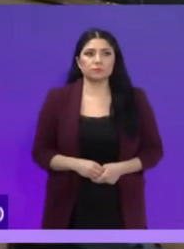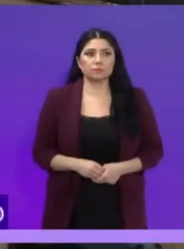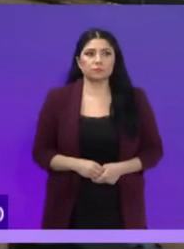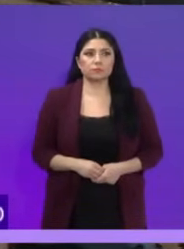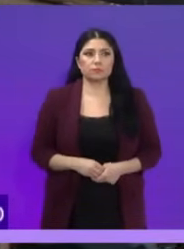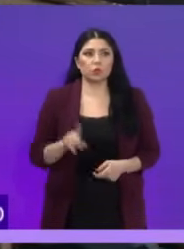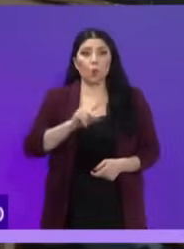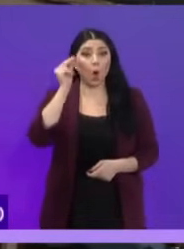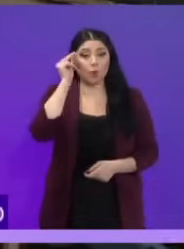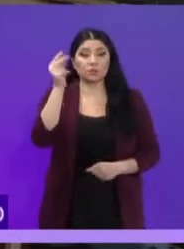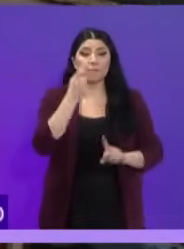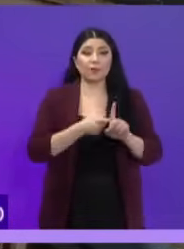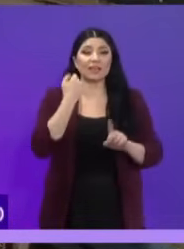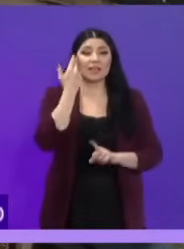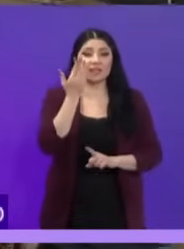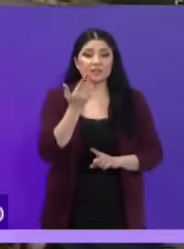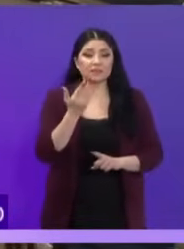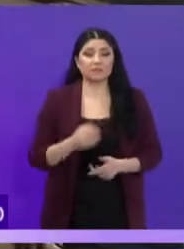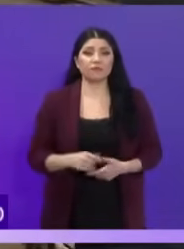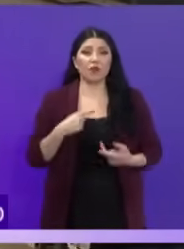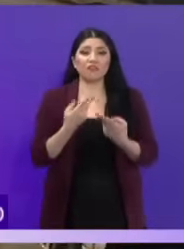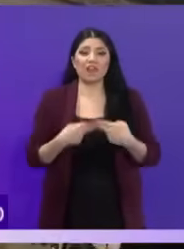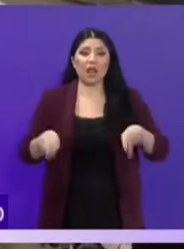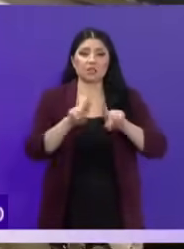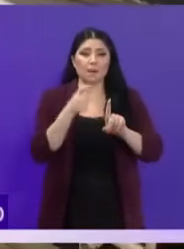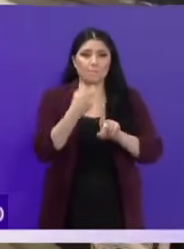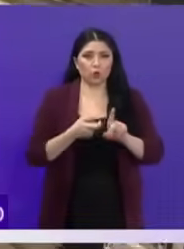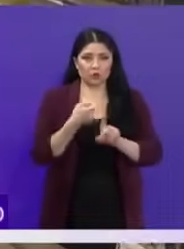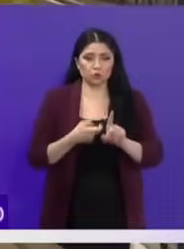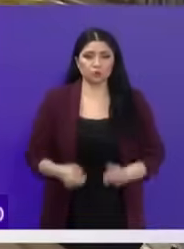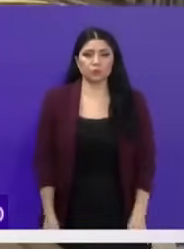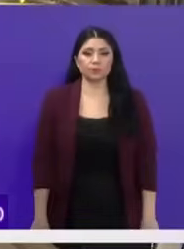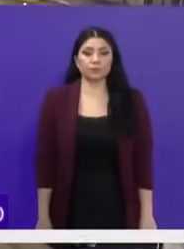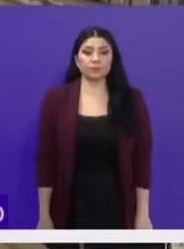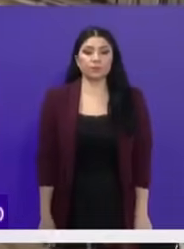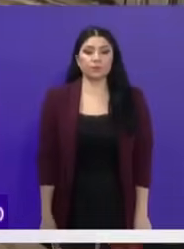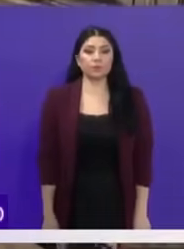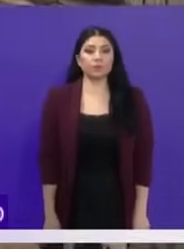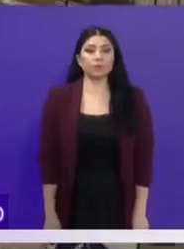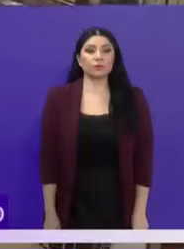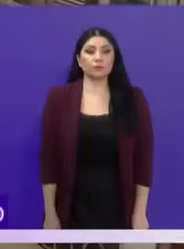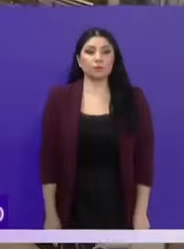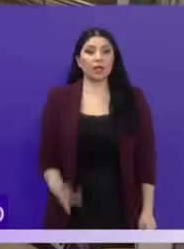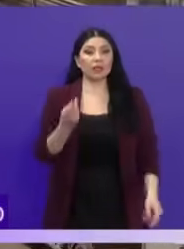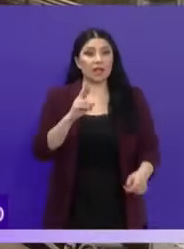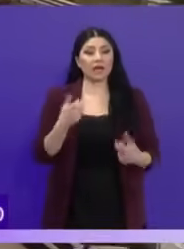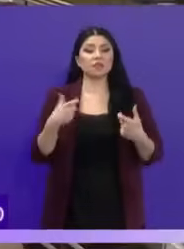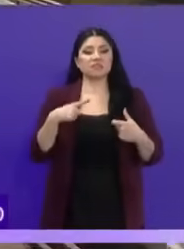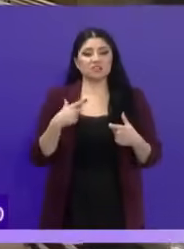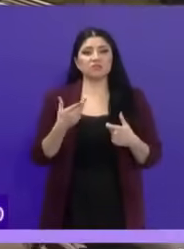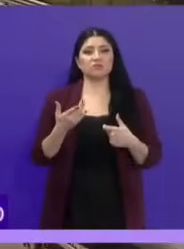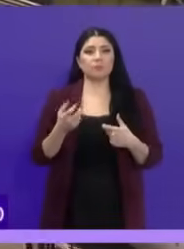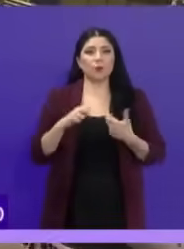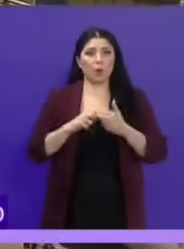au anunțat protestat când vor încheia, când vor renunța la această măsură, însă deja sunt probleme acolo,